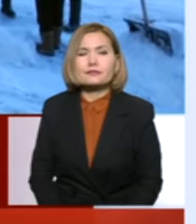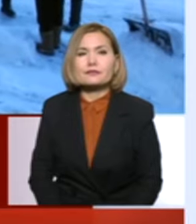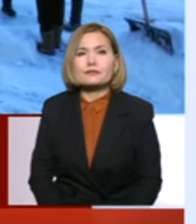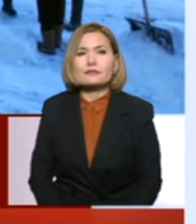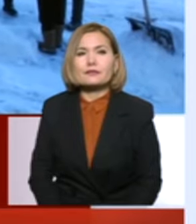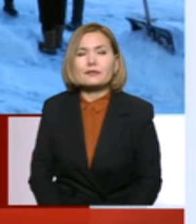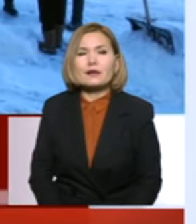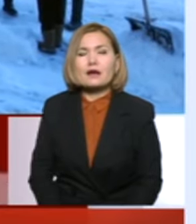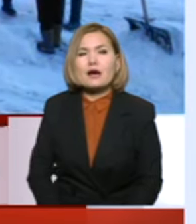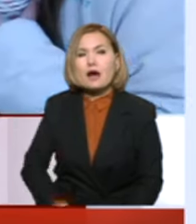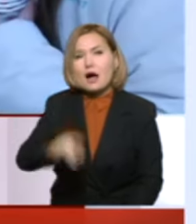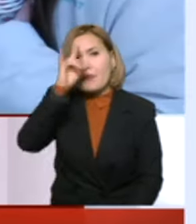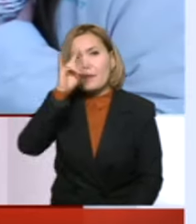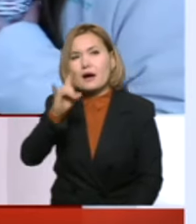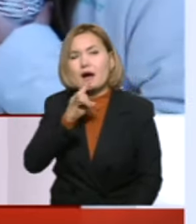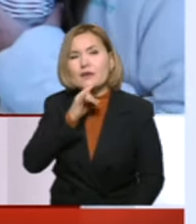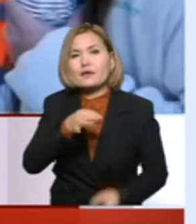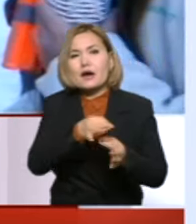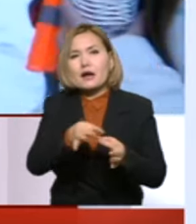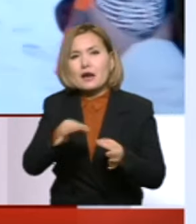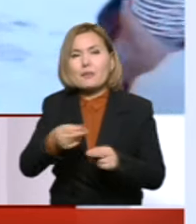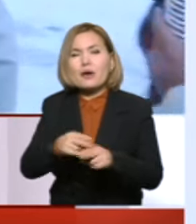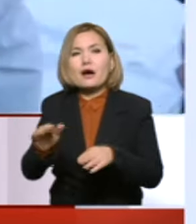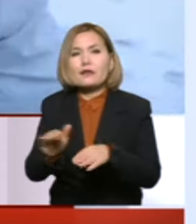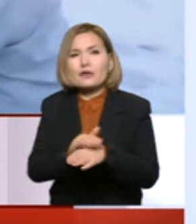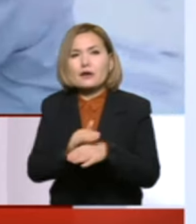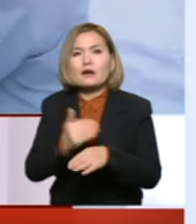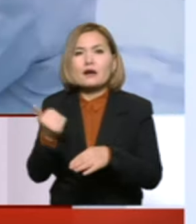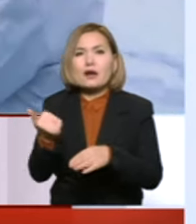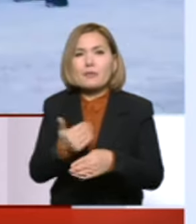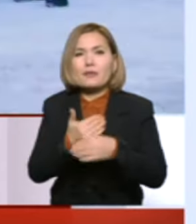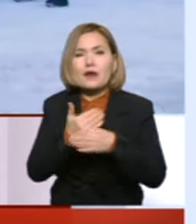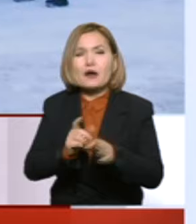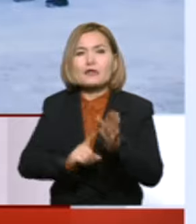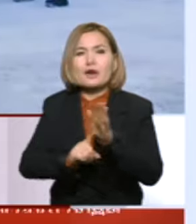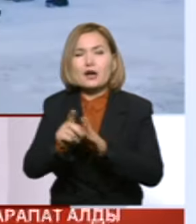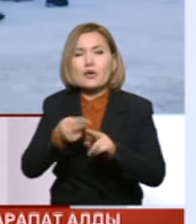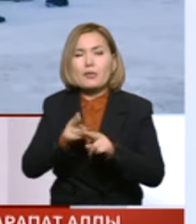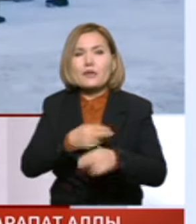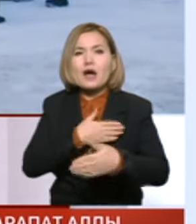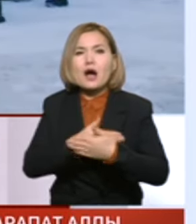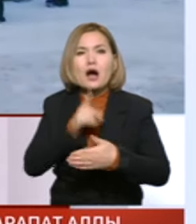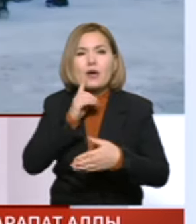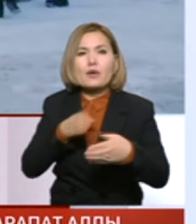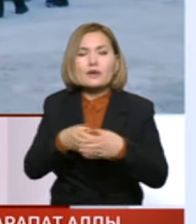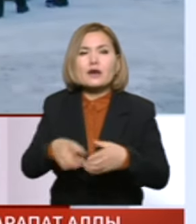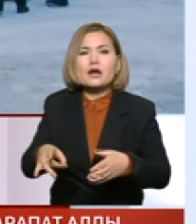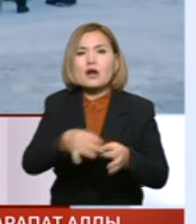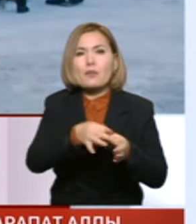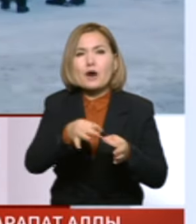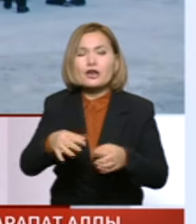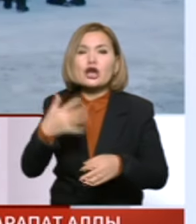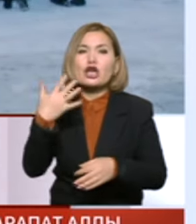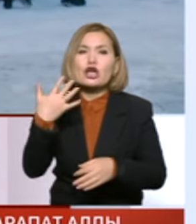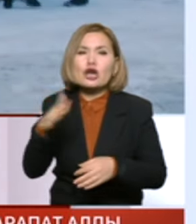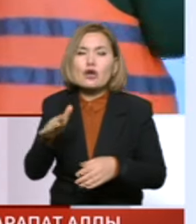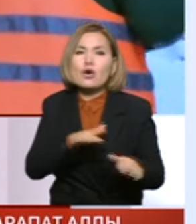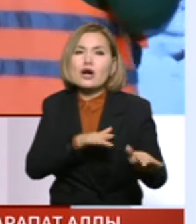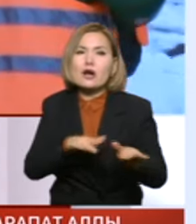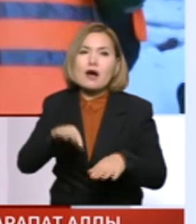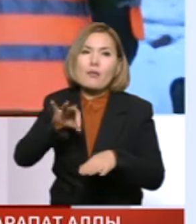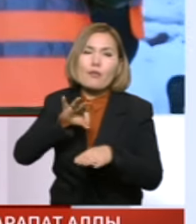Елгер алайық, Қазақстанның барлық өңірінде ізгілік аптасы өтіп жатыр. Осы айда волонтерлер республика көлемінде 50-ден астам шара